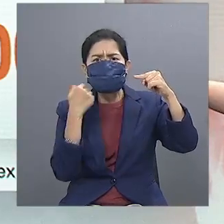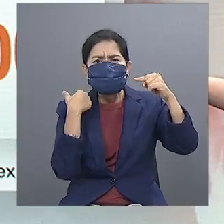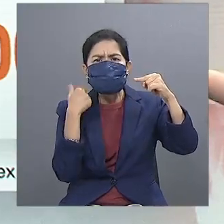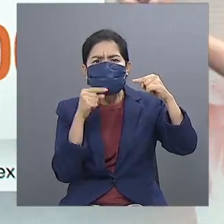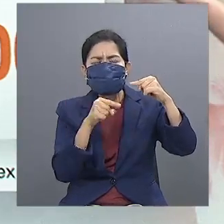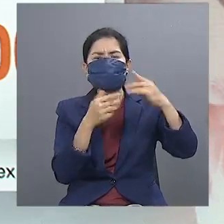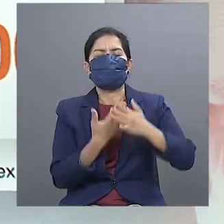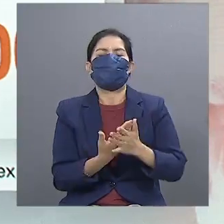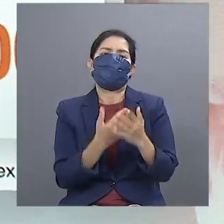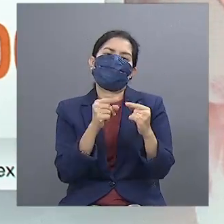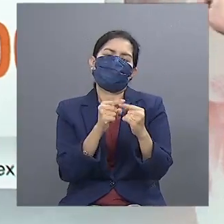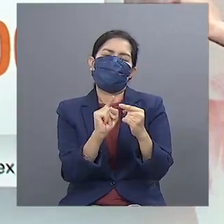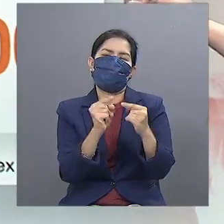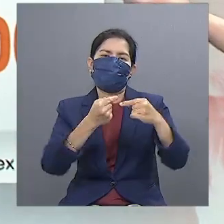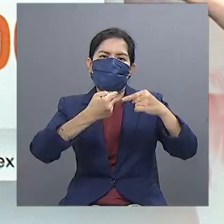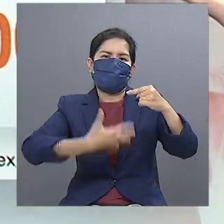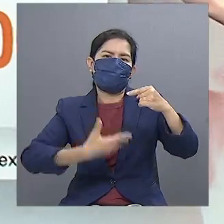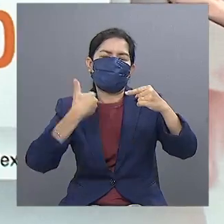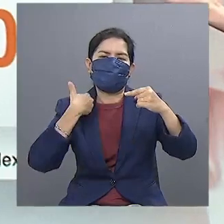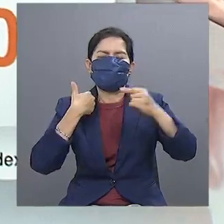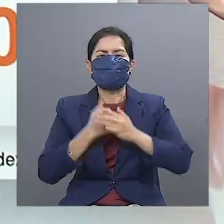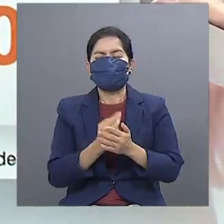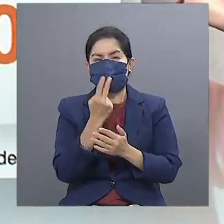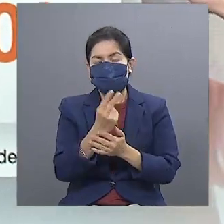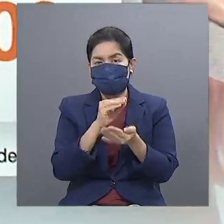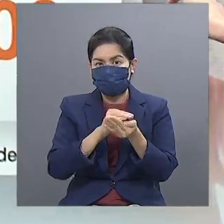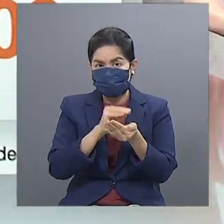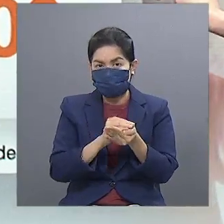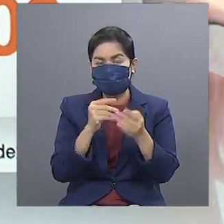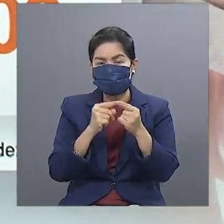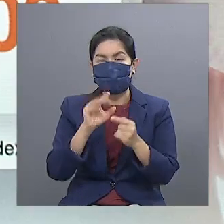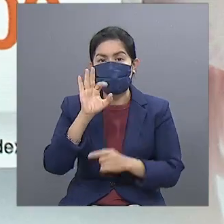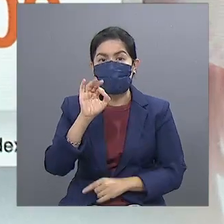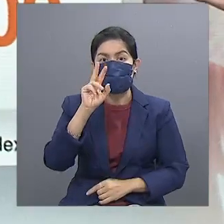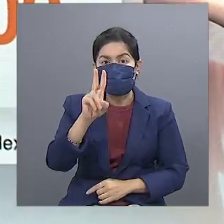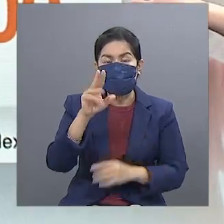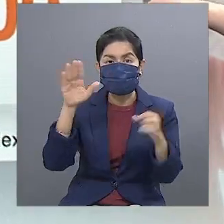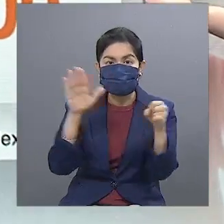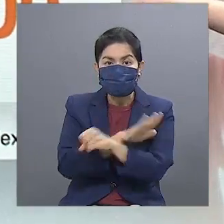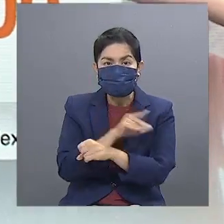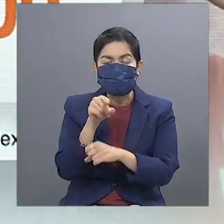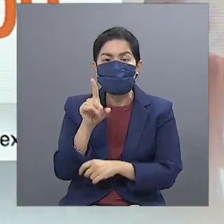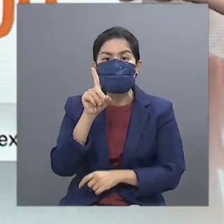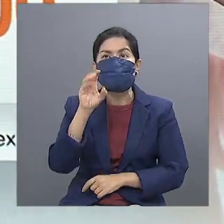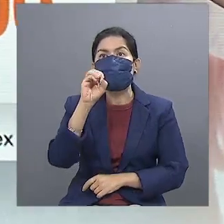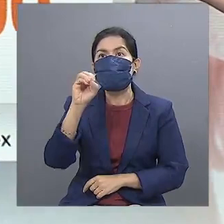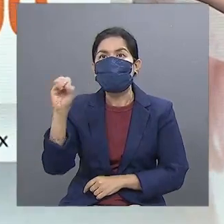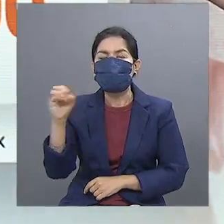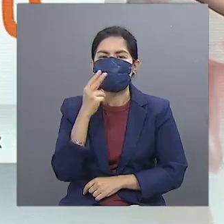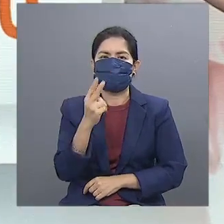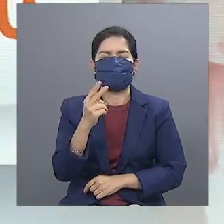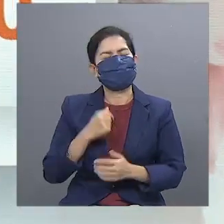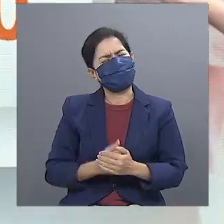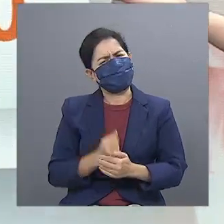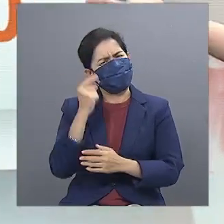กันค่ะมาดูที่คะแนนกันบ้างได้92จากคะแนนเต็ม100คะแนนเห็นคะแนนสูงขนาดนี้อย่าคิดว่าดีนะคะ